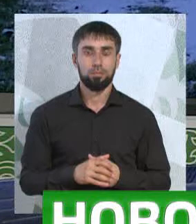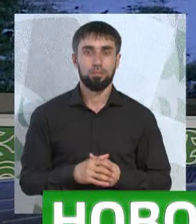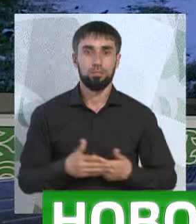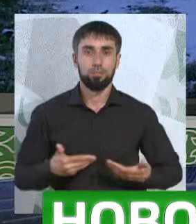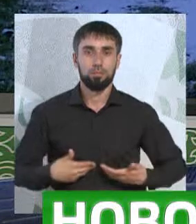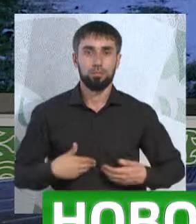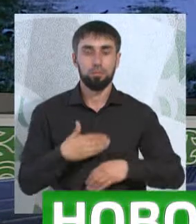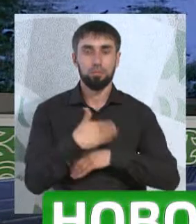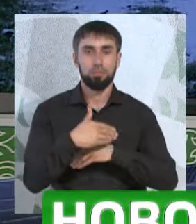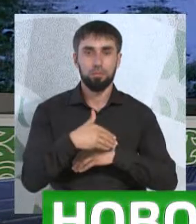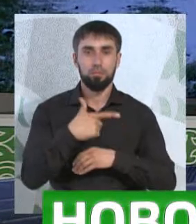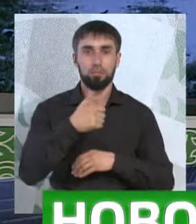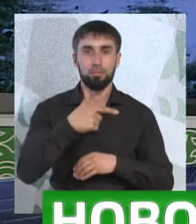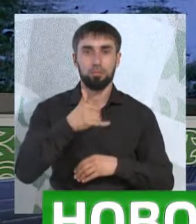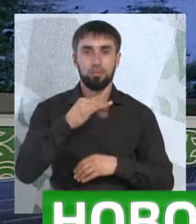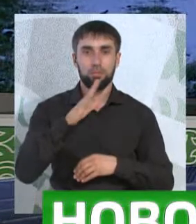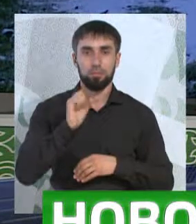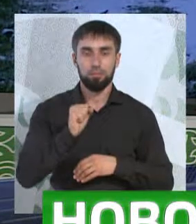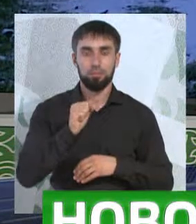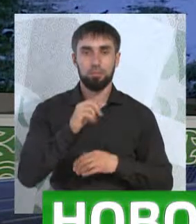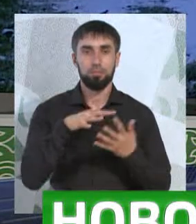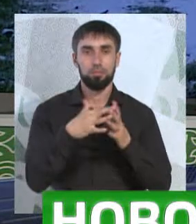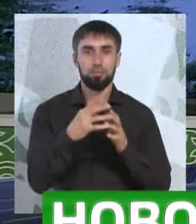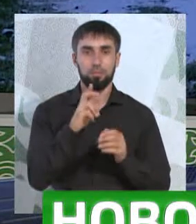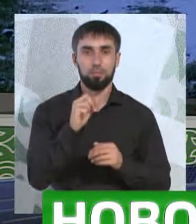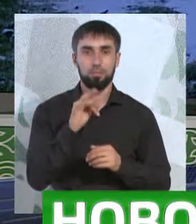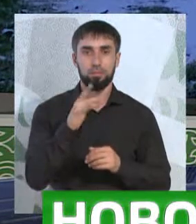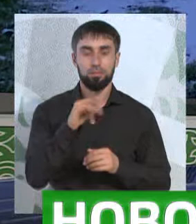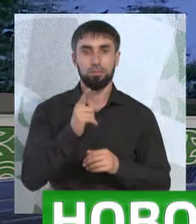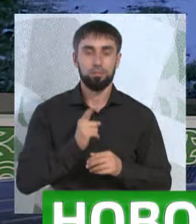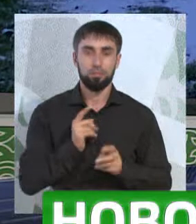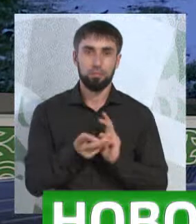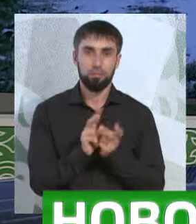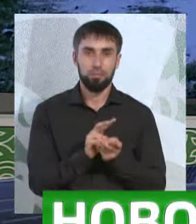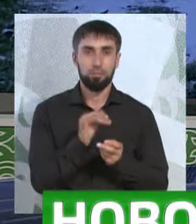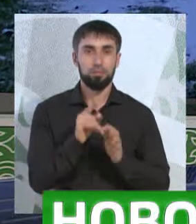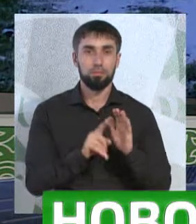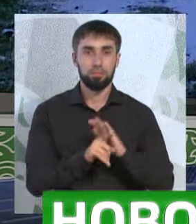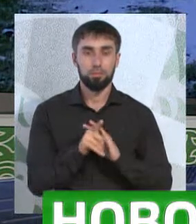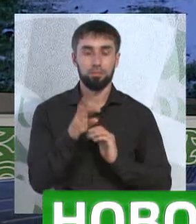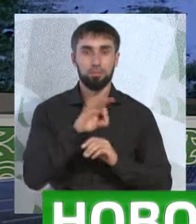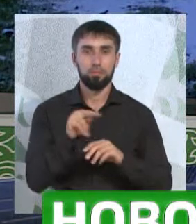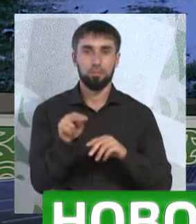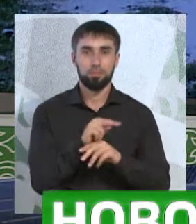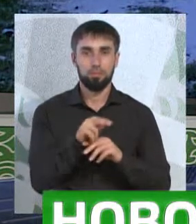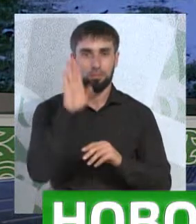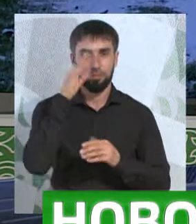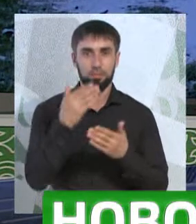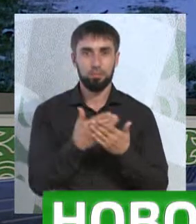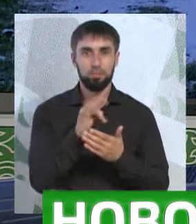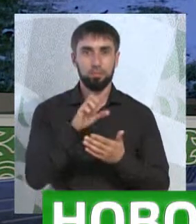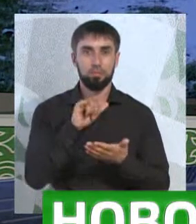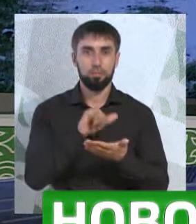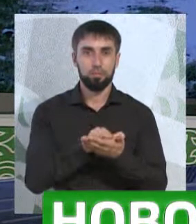Жители улицы Гагиева в Барсуках ждут перемен. Точнее, они уже настали. Сейчас там вовсю ведутся работы по прокладке нового водопровода.